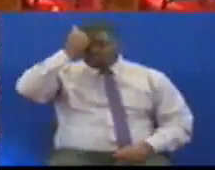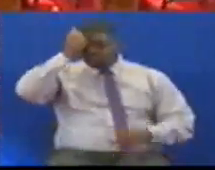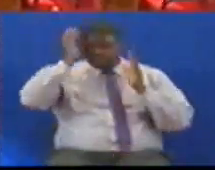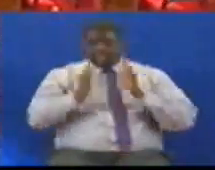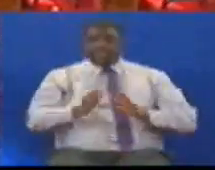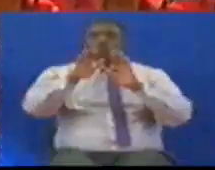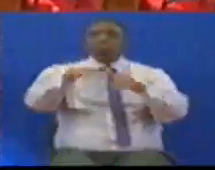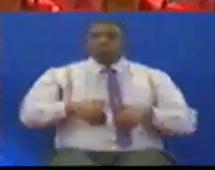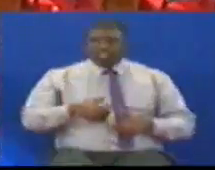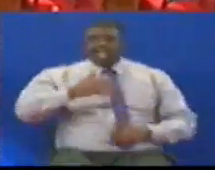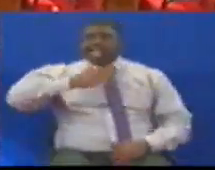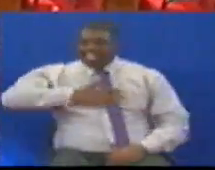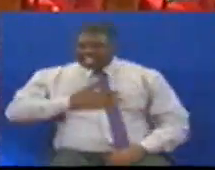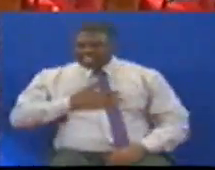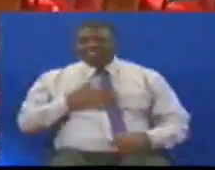Asante sana, tunakushukuru.